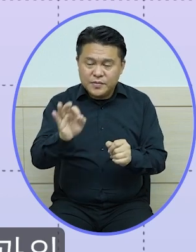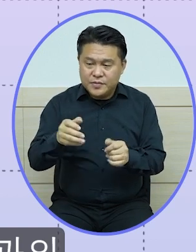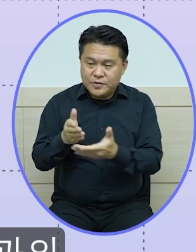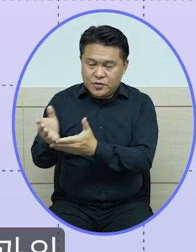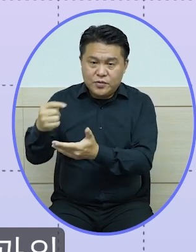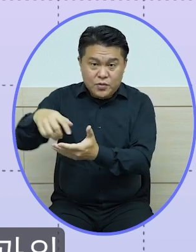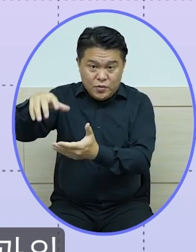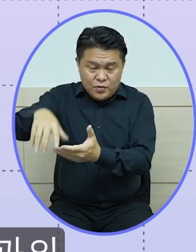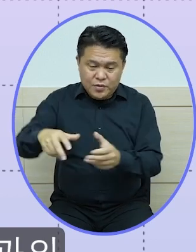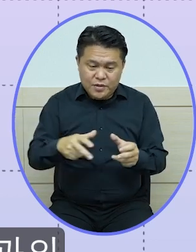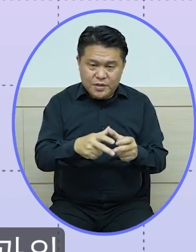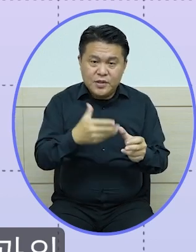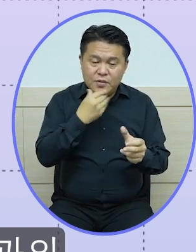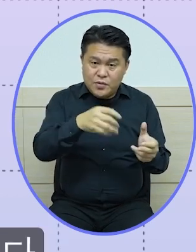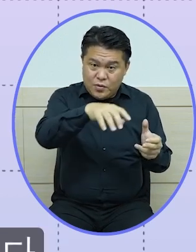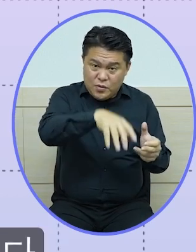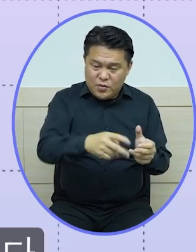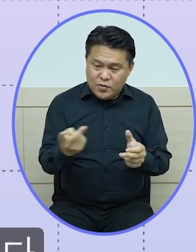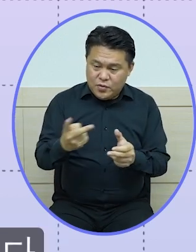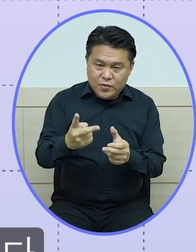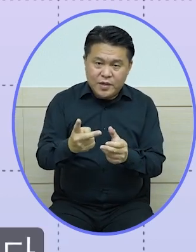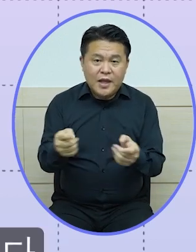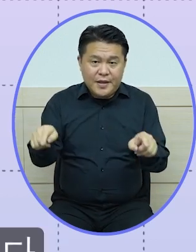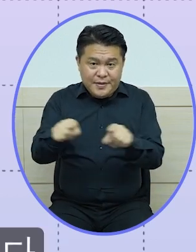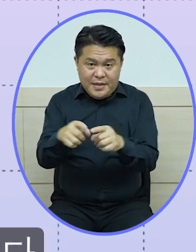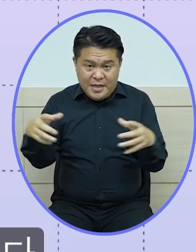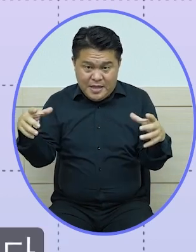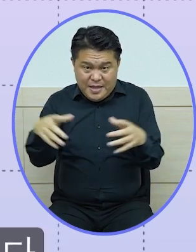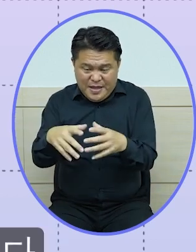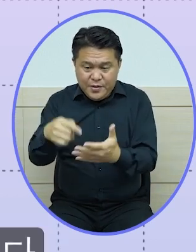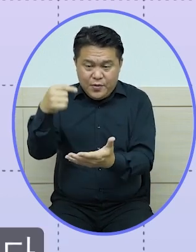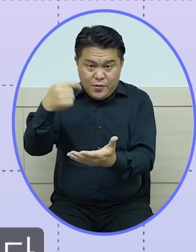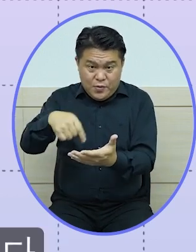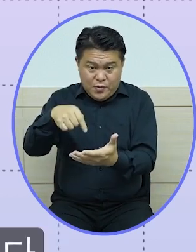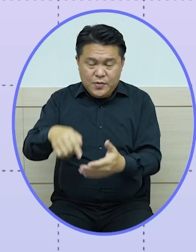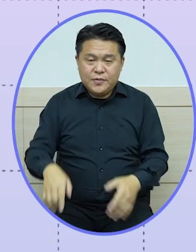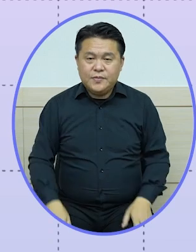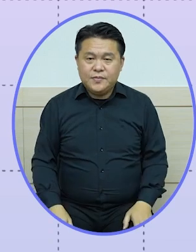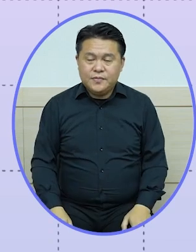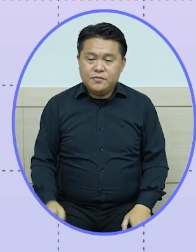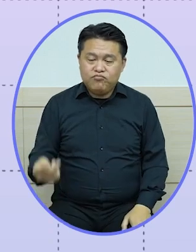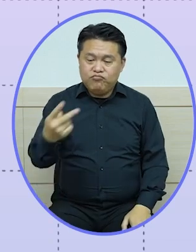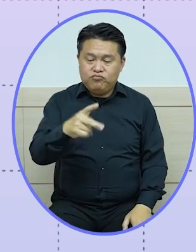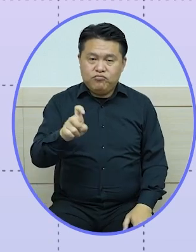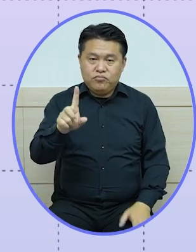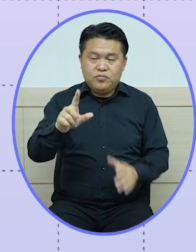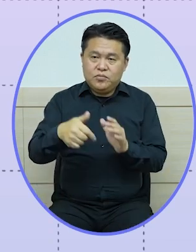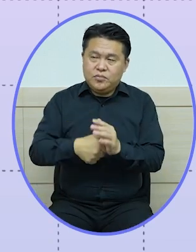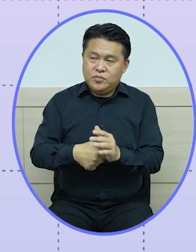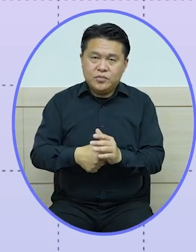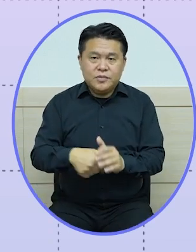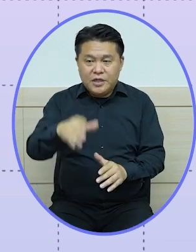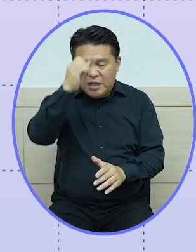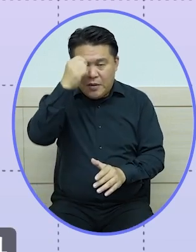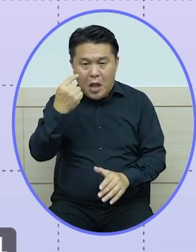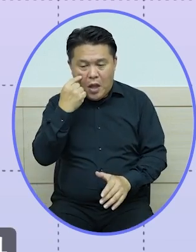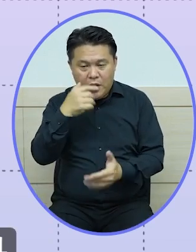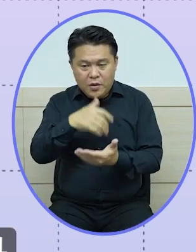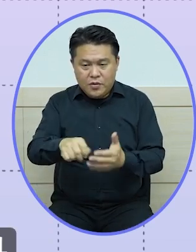전문교육기관과 장애인복지기관과의 콘소시엄을 통해 교육을 실시하는 사업입니다. 2021년 2개소 시범사업을